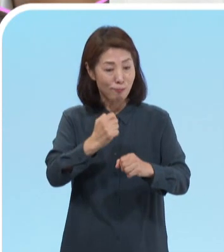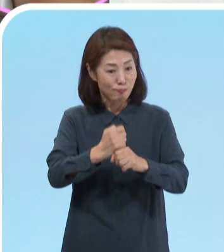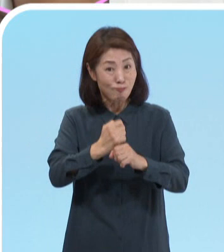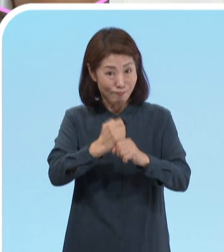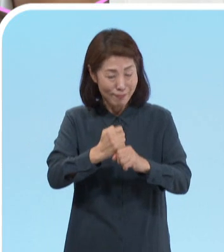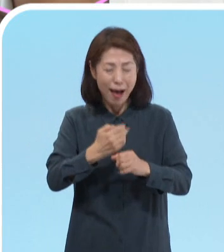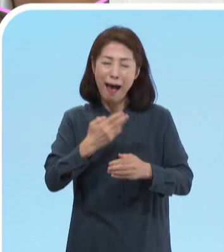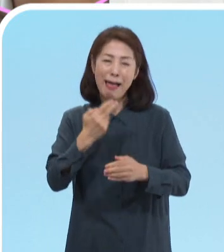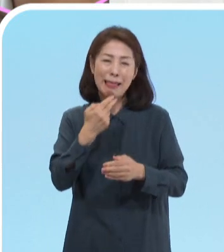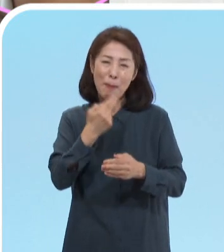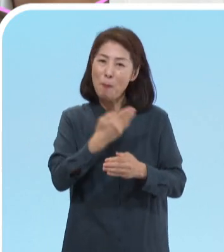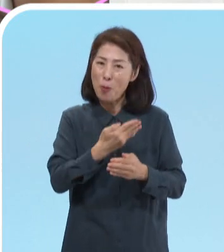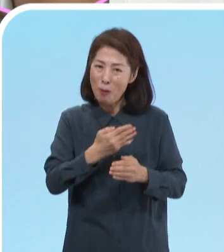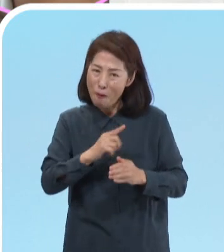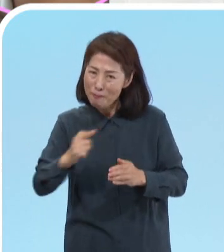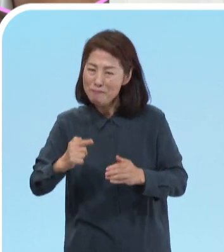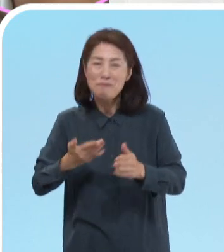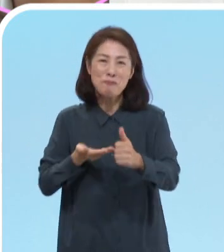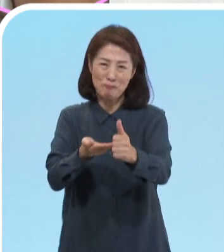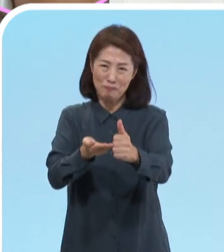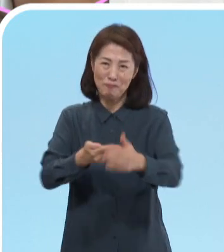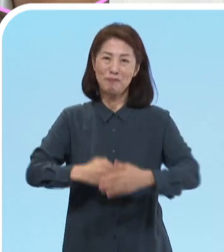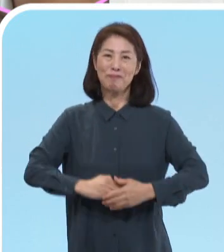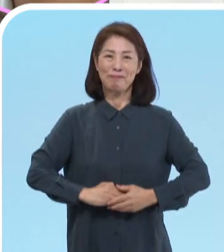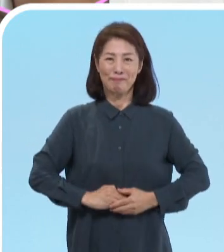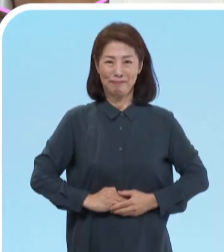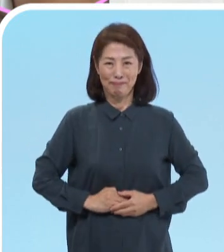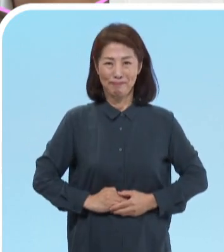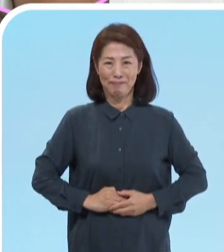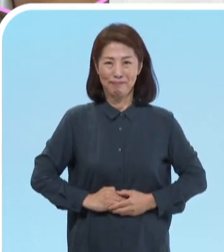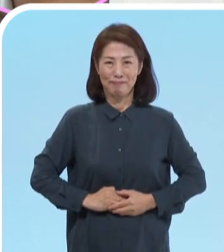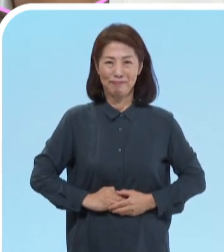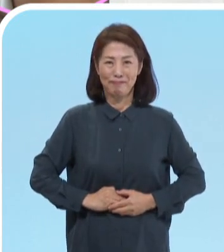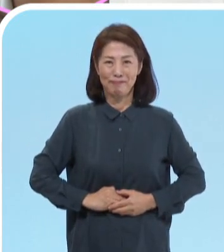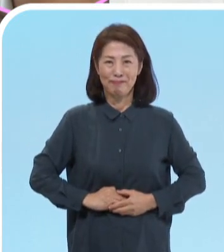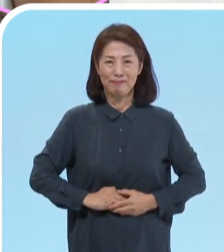さはじける高校生が生み出した地域活性化グルメ、ぜひどうぞ。